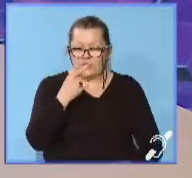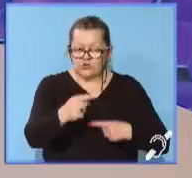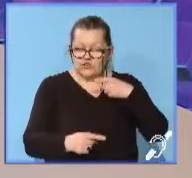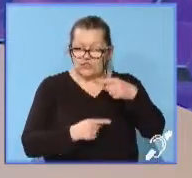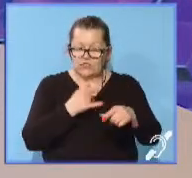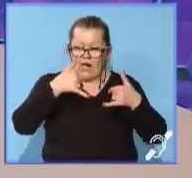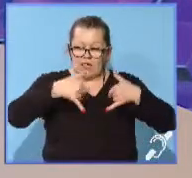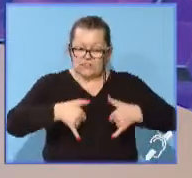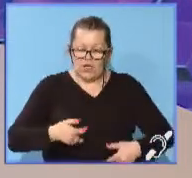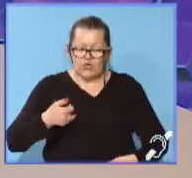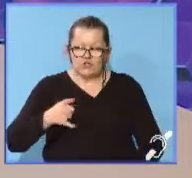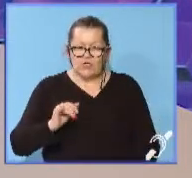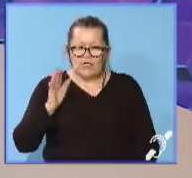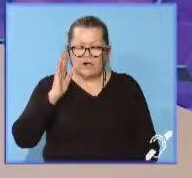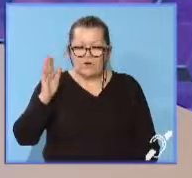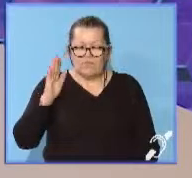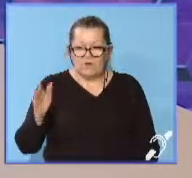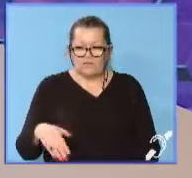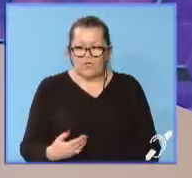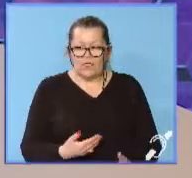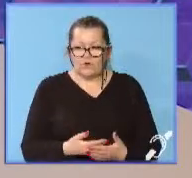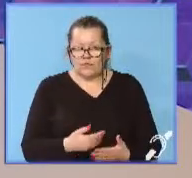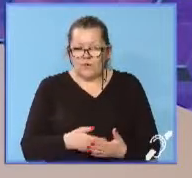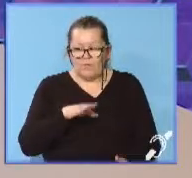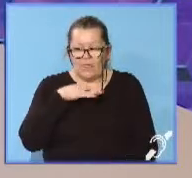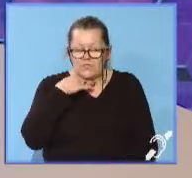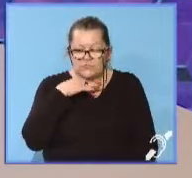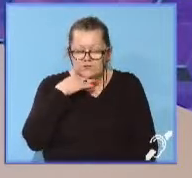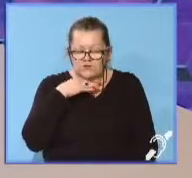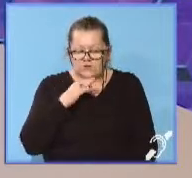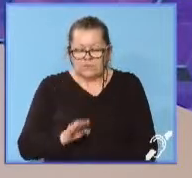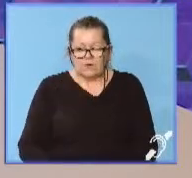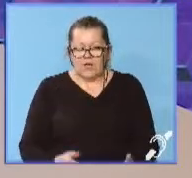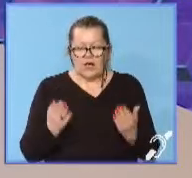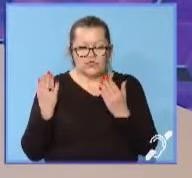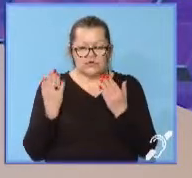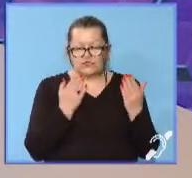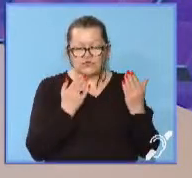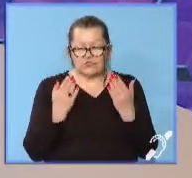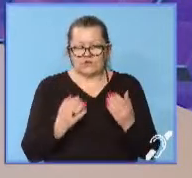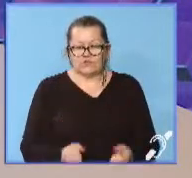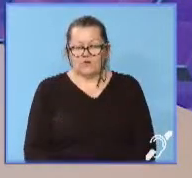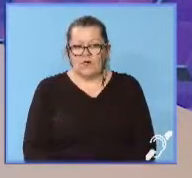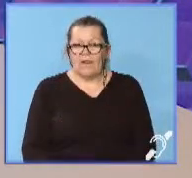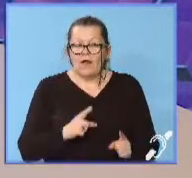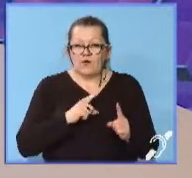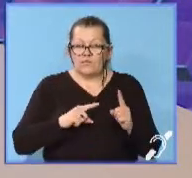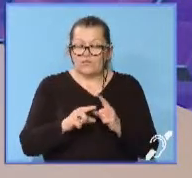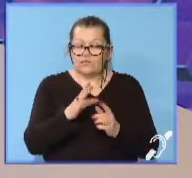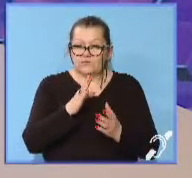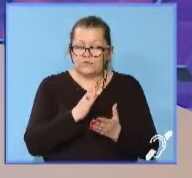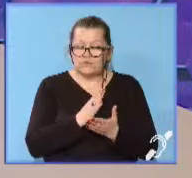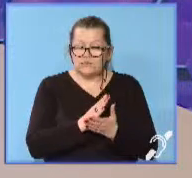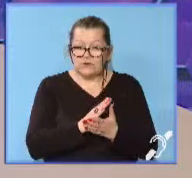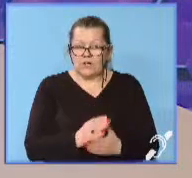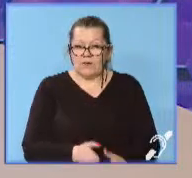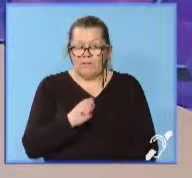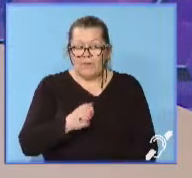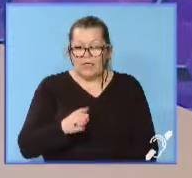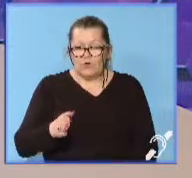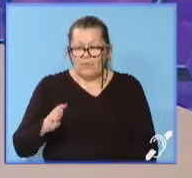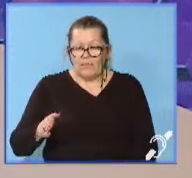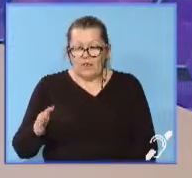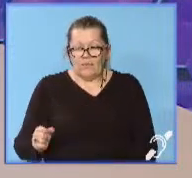privește generațiile actuale și viitoare pentru care cititul nu se mai numără printre pasiunile lor cultura trebuie să fie o